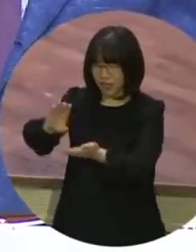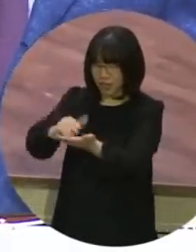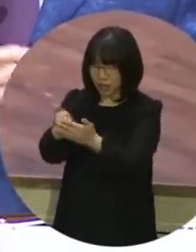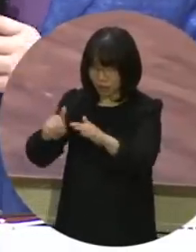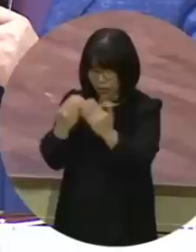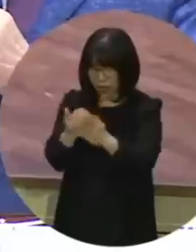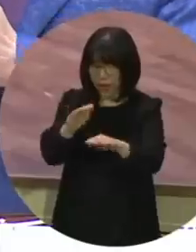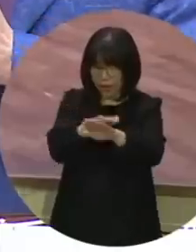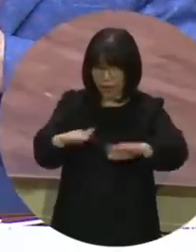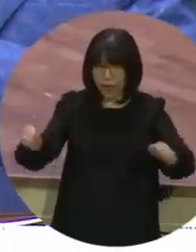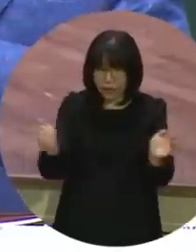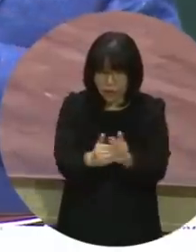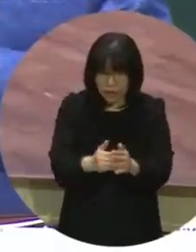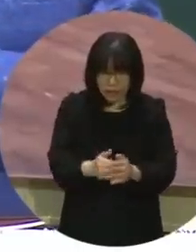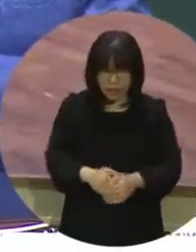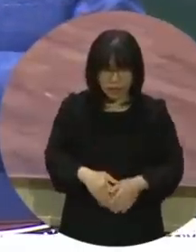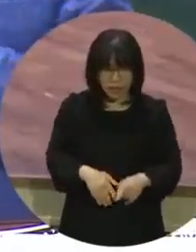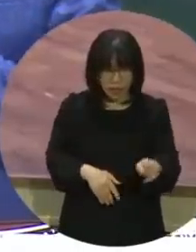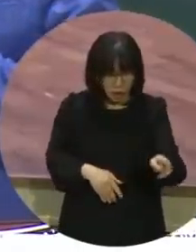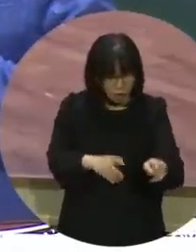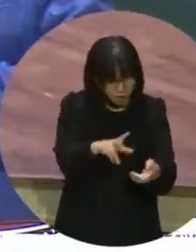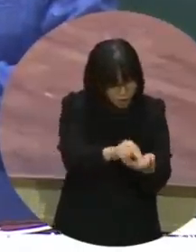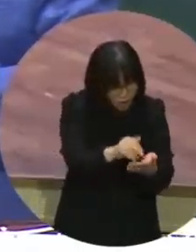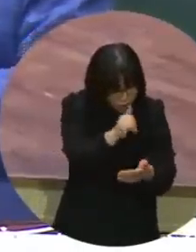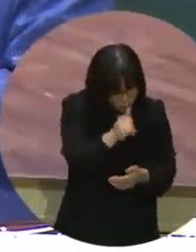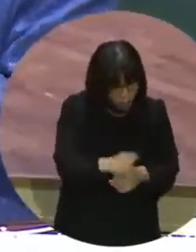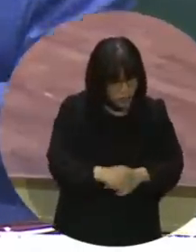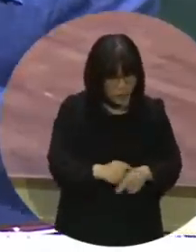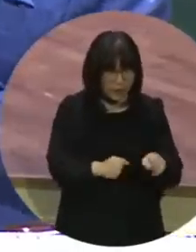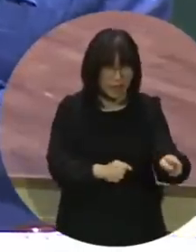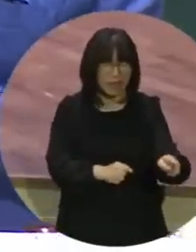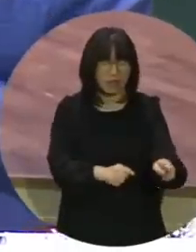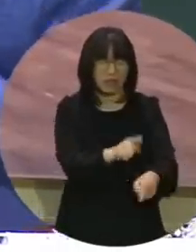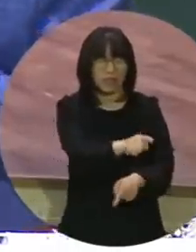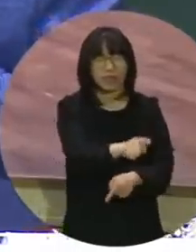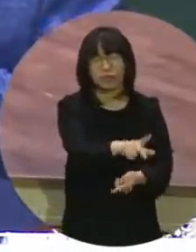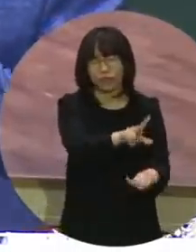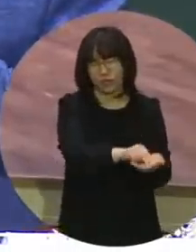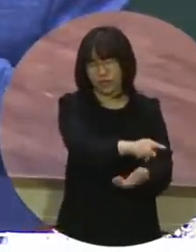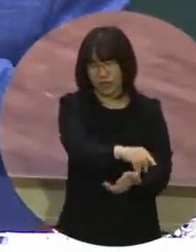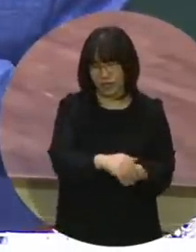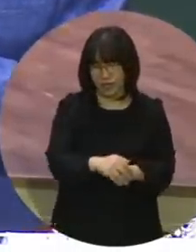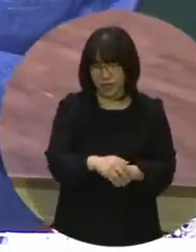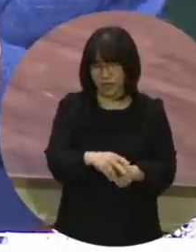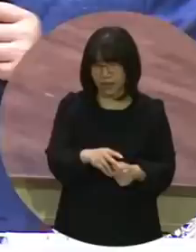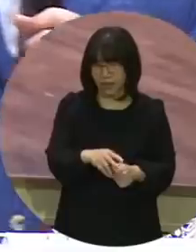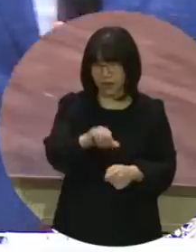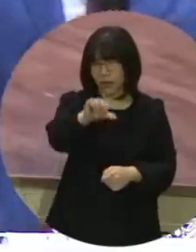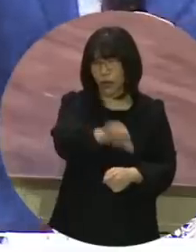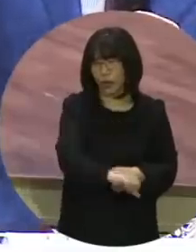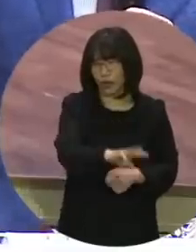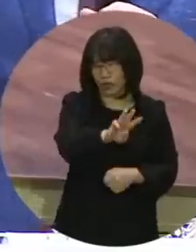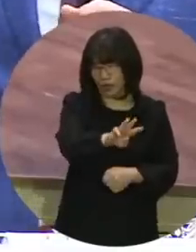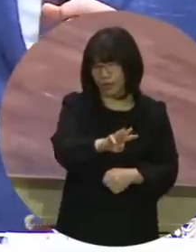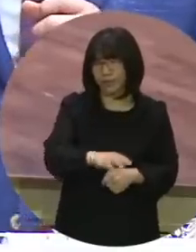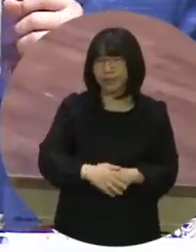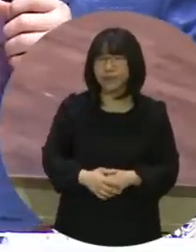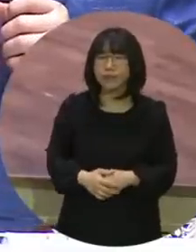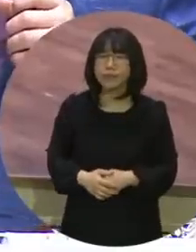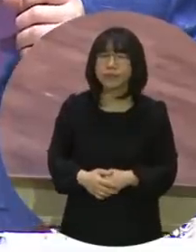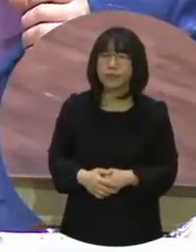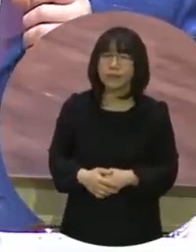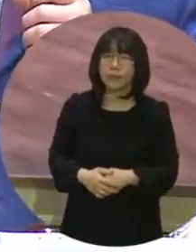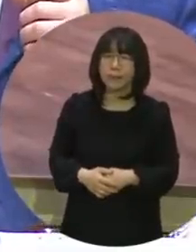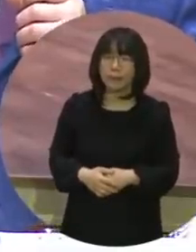있다. 문제 없어요. 없는 걸 있다 하니까 그 사람이 문제라니까. 이 삼저주 이것을 하기 위해서